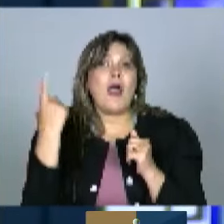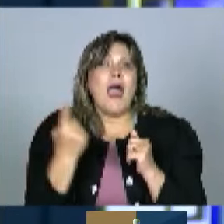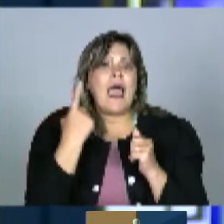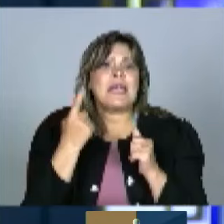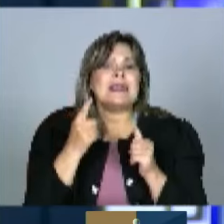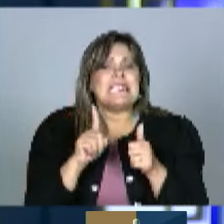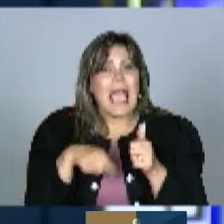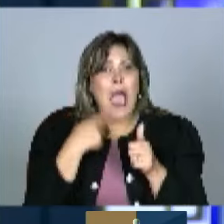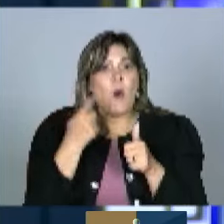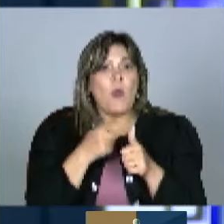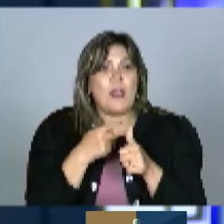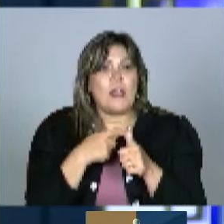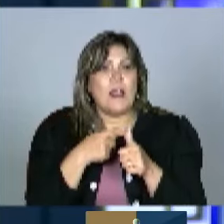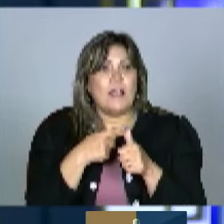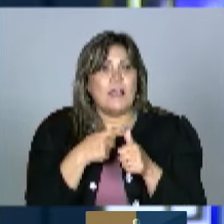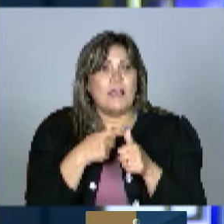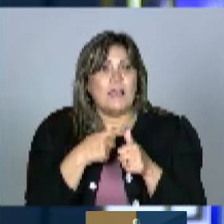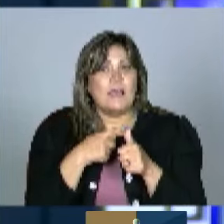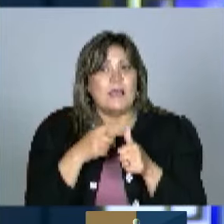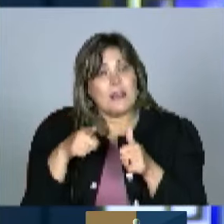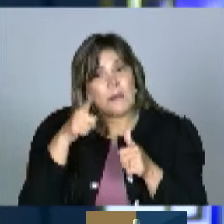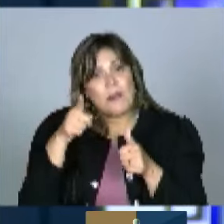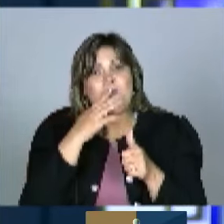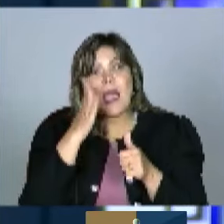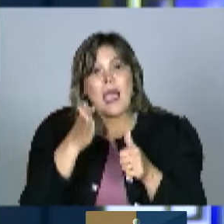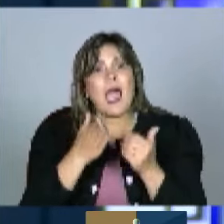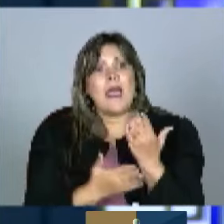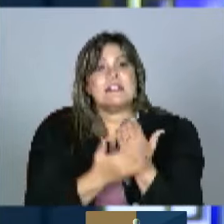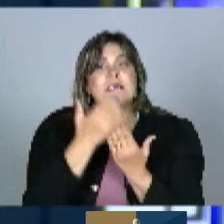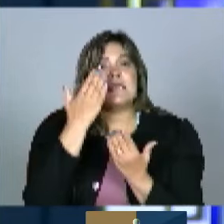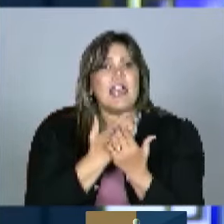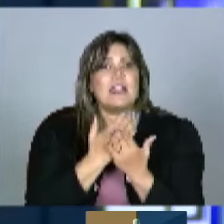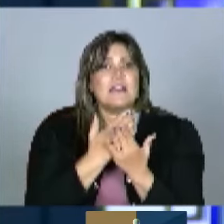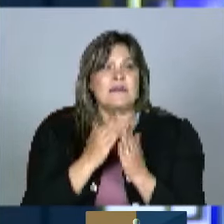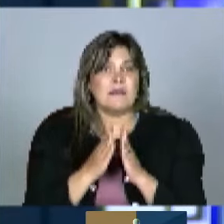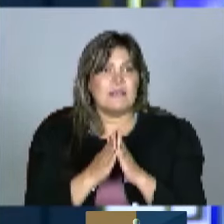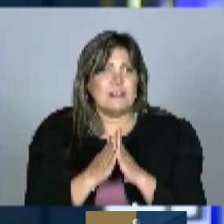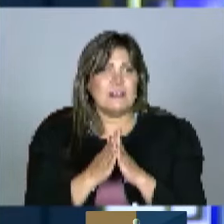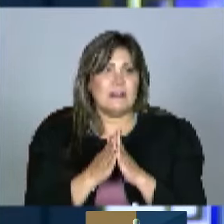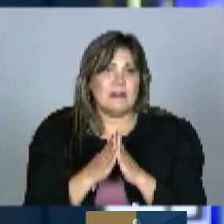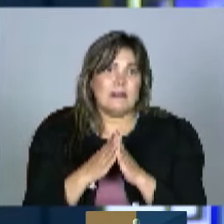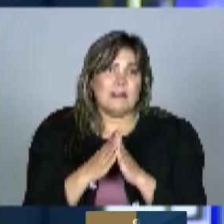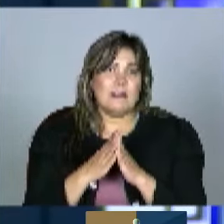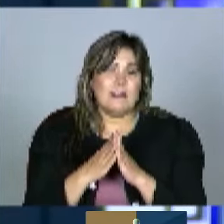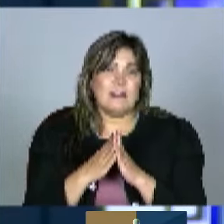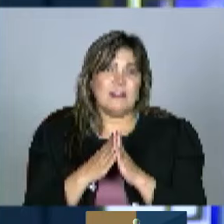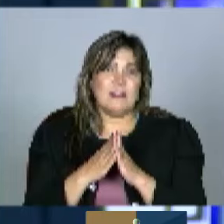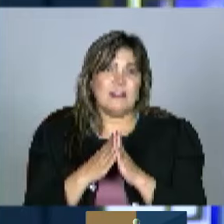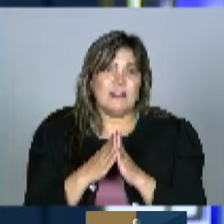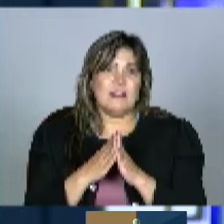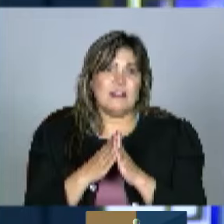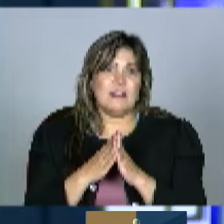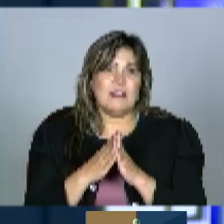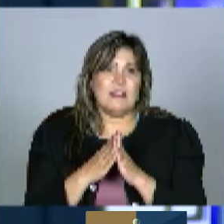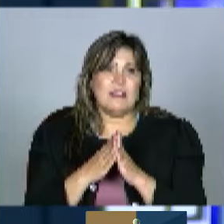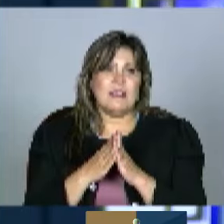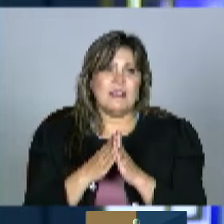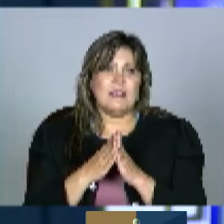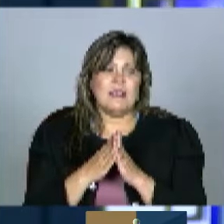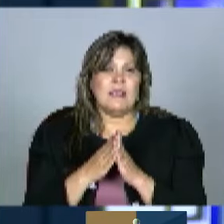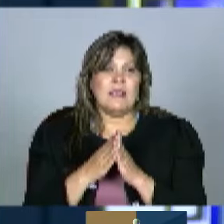اول درجه طب ما هو من حقه اللي يستانف انت مش هتقدري تنفذي الحكم سيوره